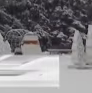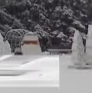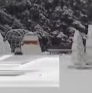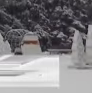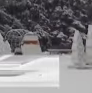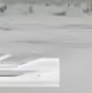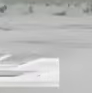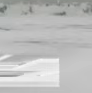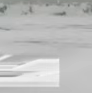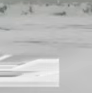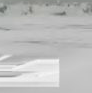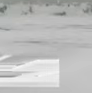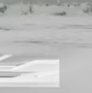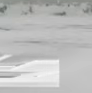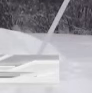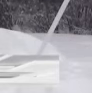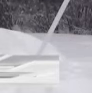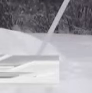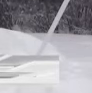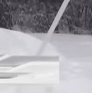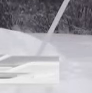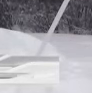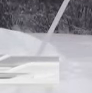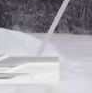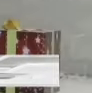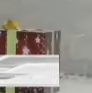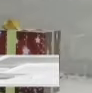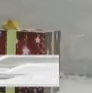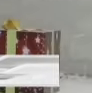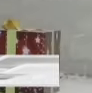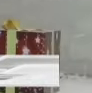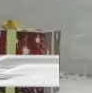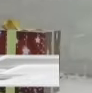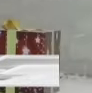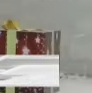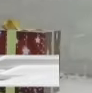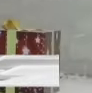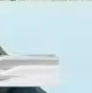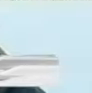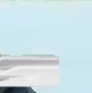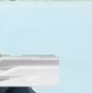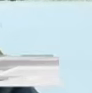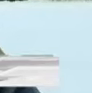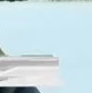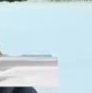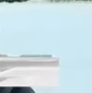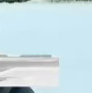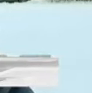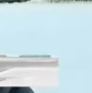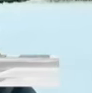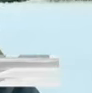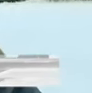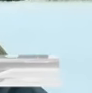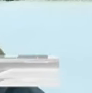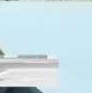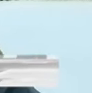Можно поскромнее. 75 миллионов тенге потратят власти Петропавловска на ледяные горки и фигуры. Я думаю, что, наверное, уже хватит делать шоу в